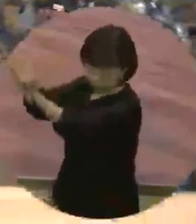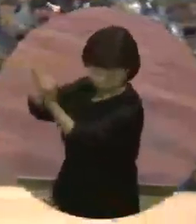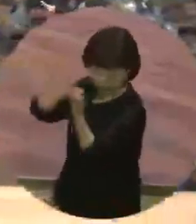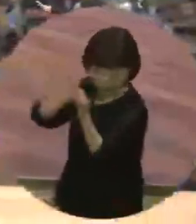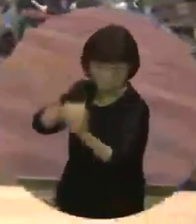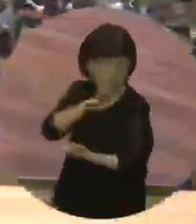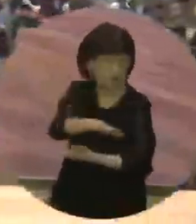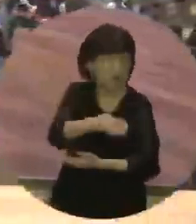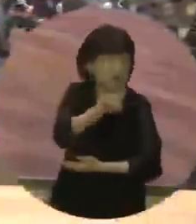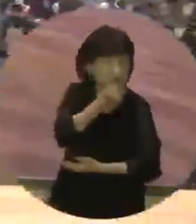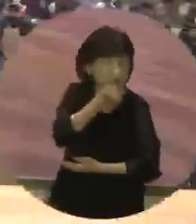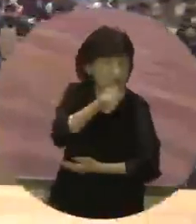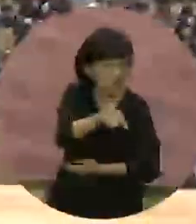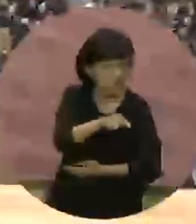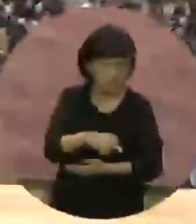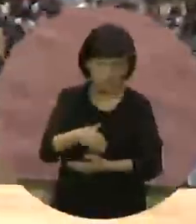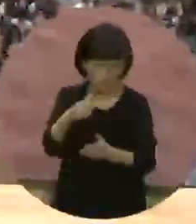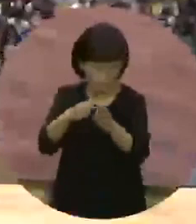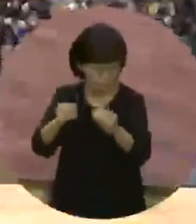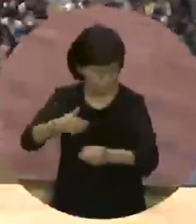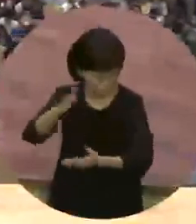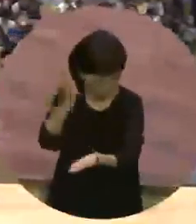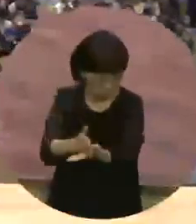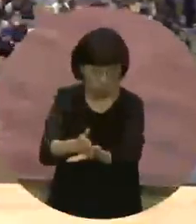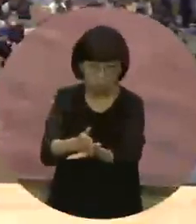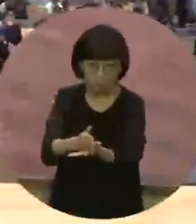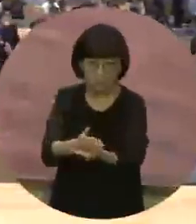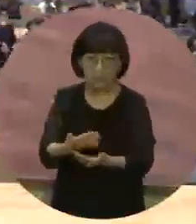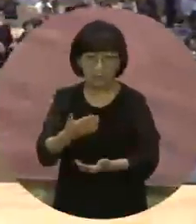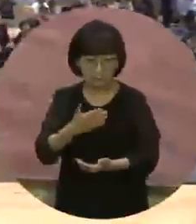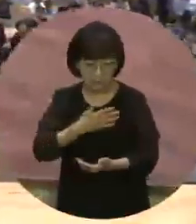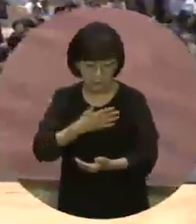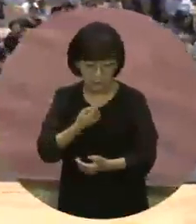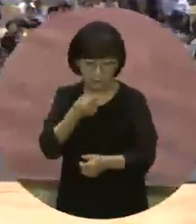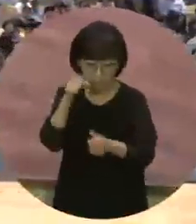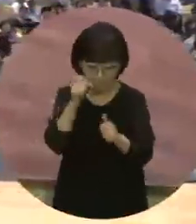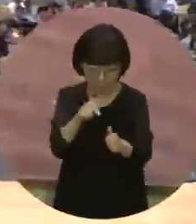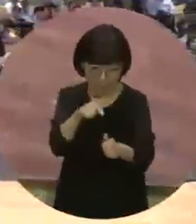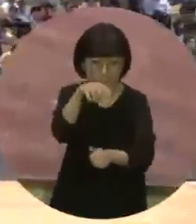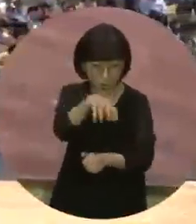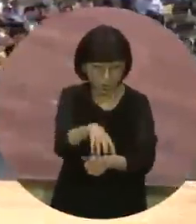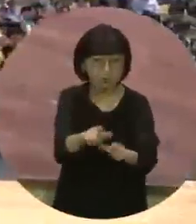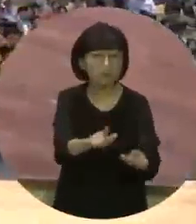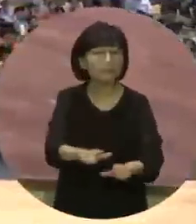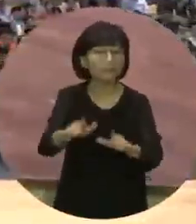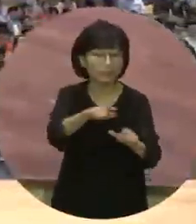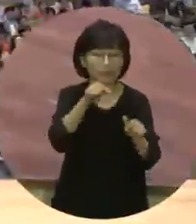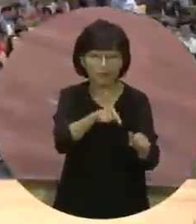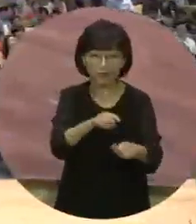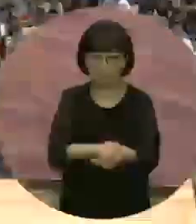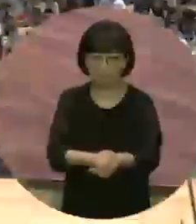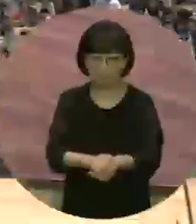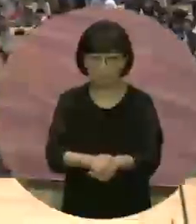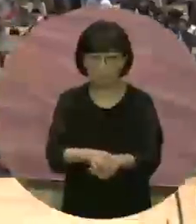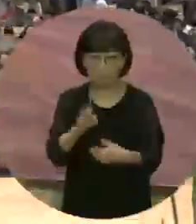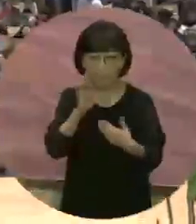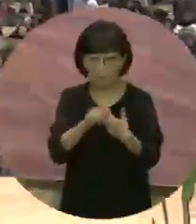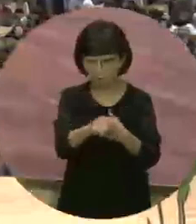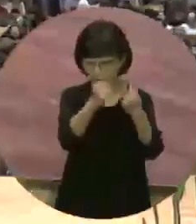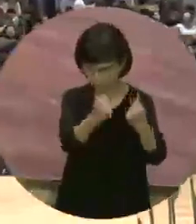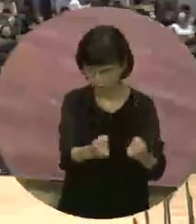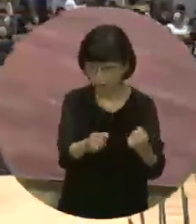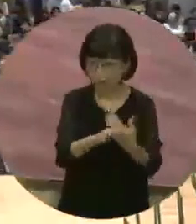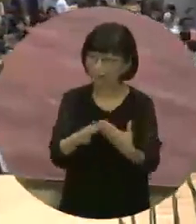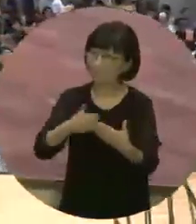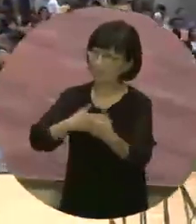이르시되 애굽으로 내려가지 말고 내가 네게 지시하는 땅에 거주하라. 이 땅에 거루하면 내가 너와